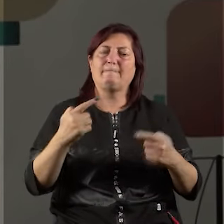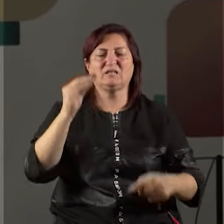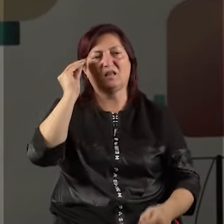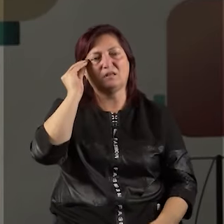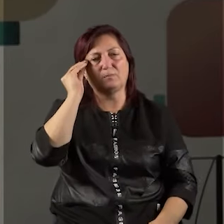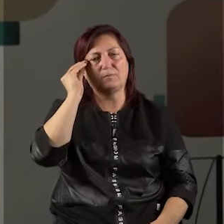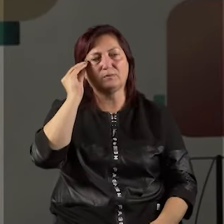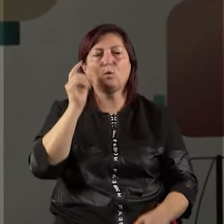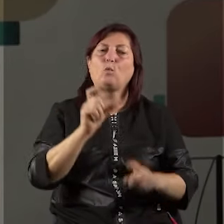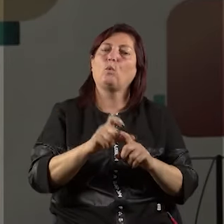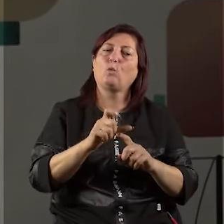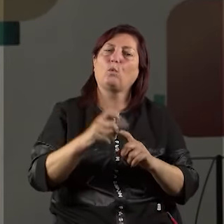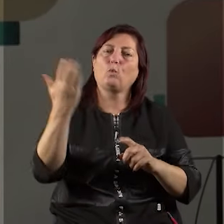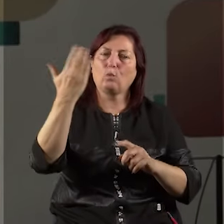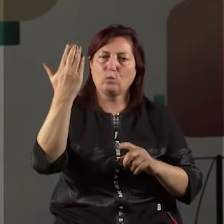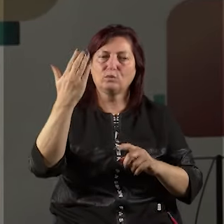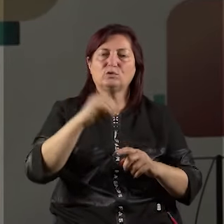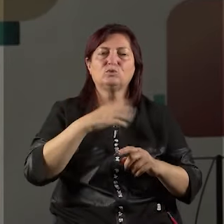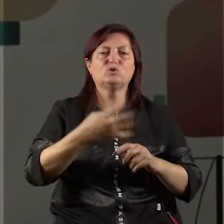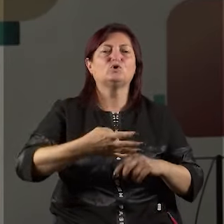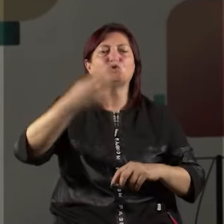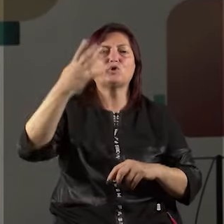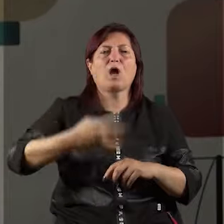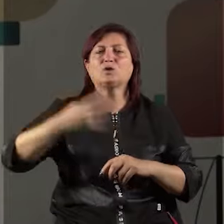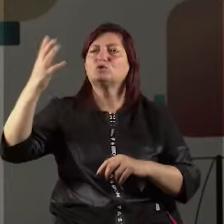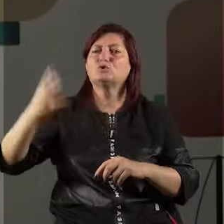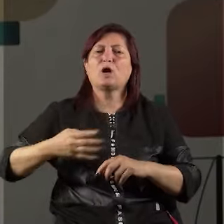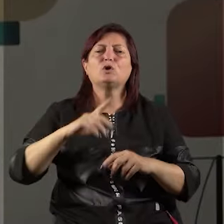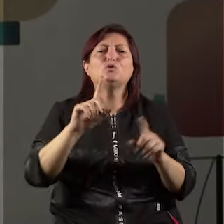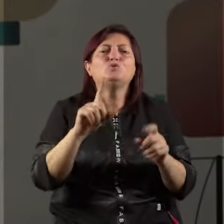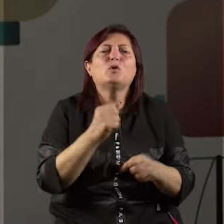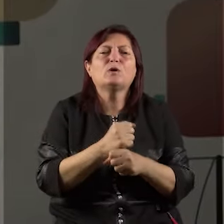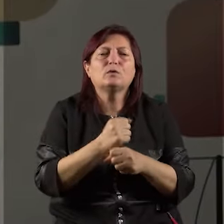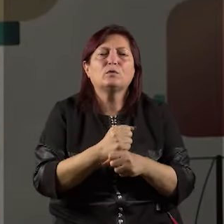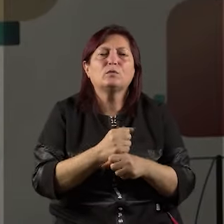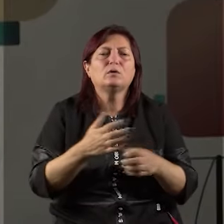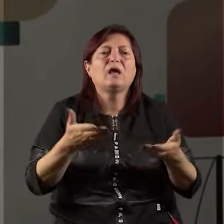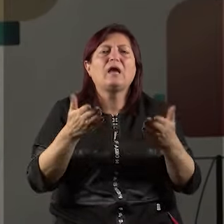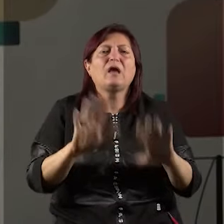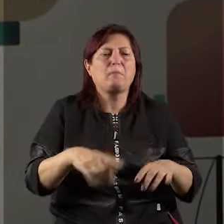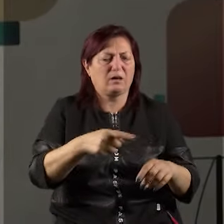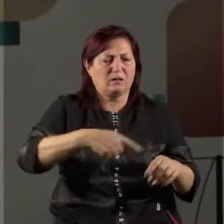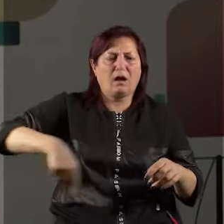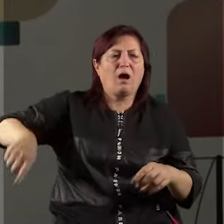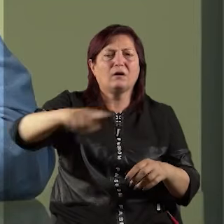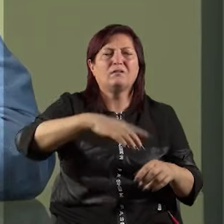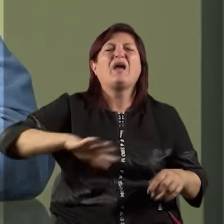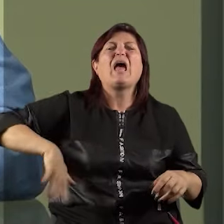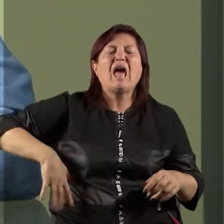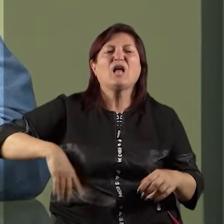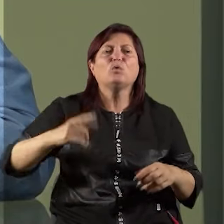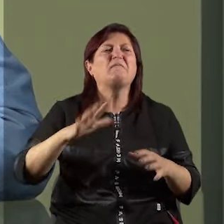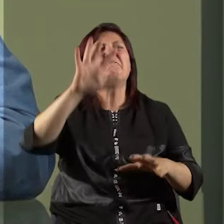նպատակների, խոսեցինք, այդ շենքերը իշ գործունեություն են ծավալում, այդ շենքերում եւ հարակից։ Հիմա հետո, եթե